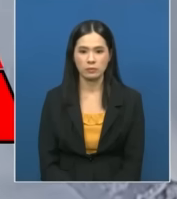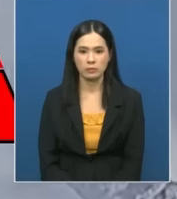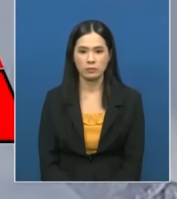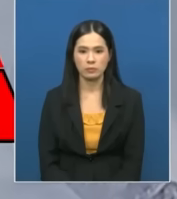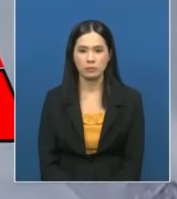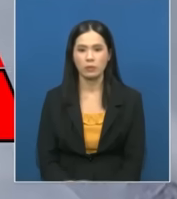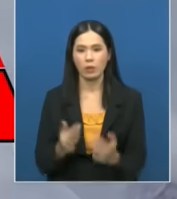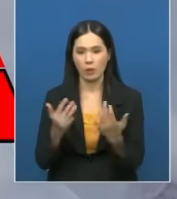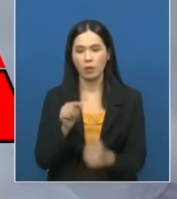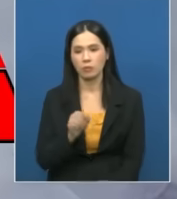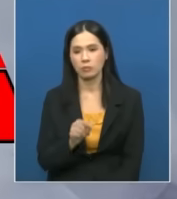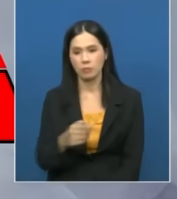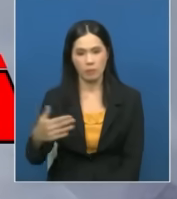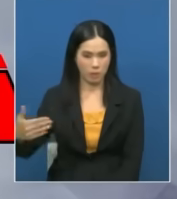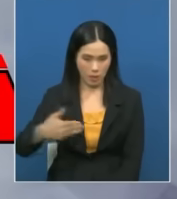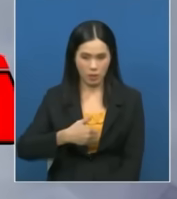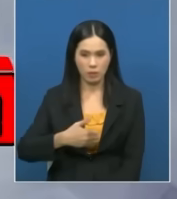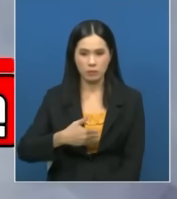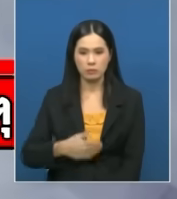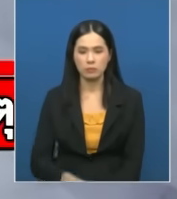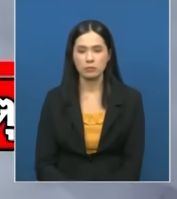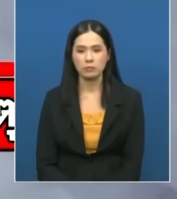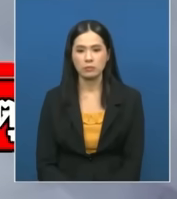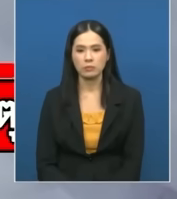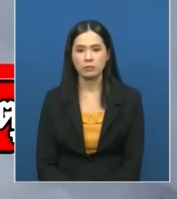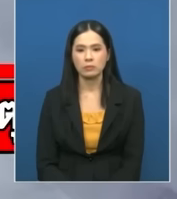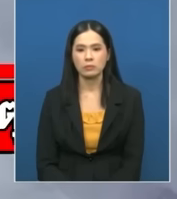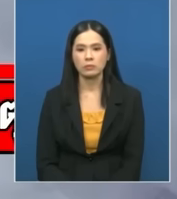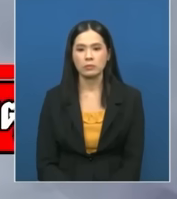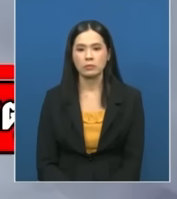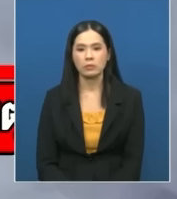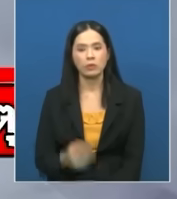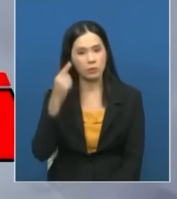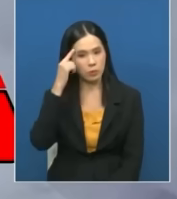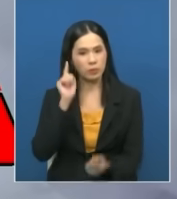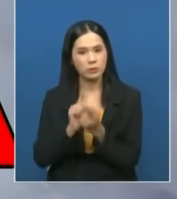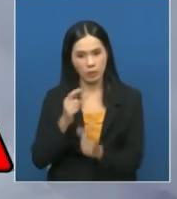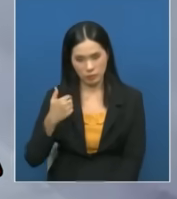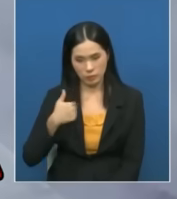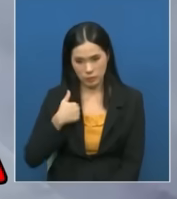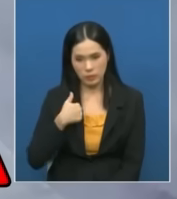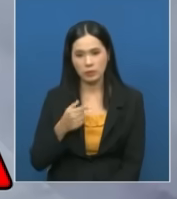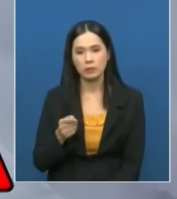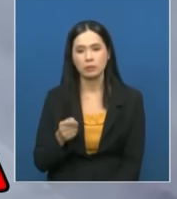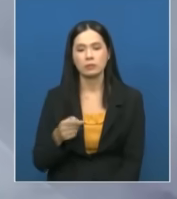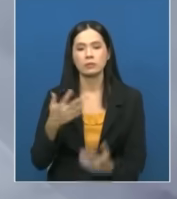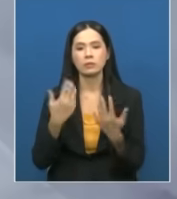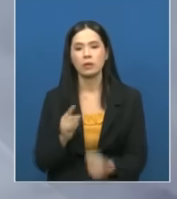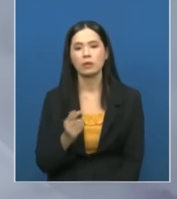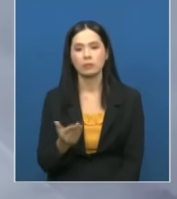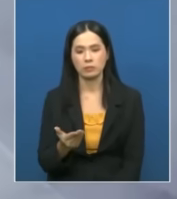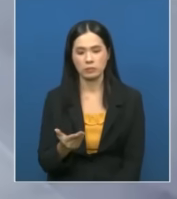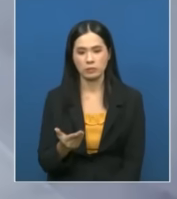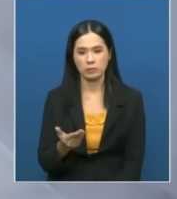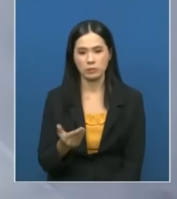รอผู้เสียหายมาแสดงว่าเขาทั้งคู่รู้จักกันมาก่อนแล้วหลังจากนั้นผู้เสียห